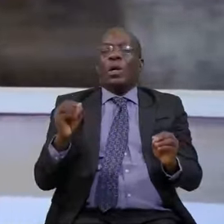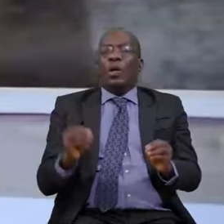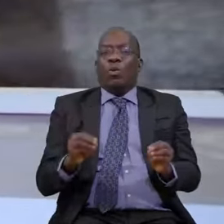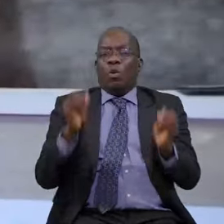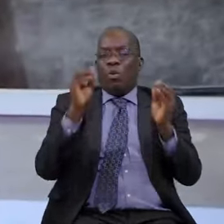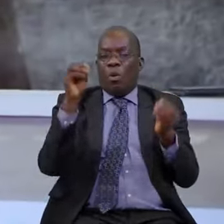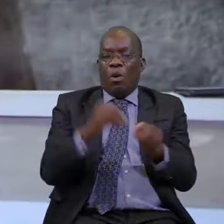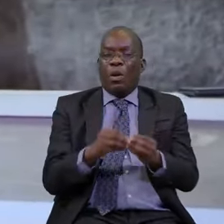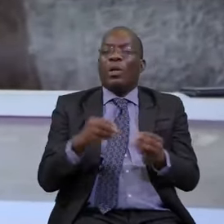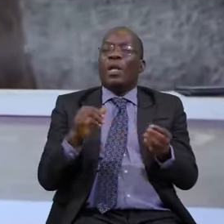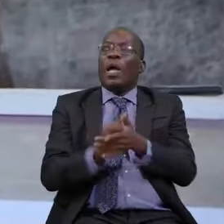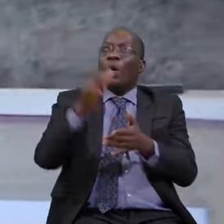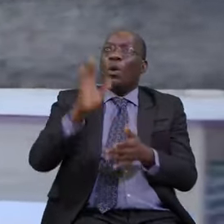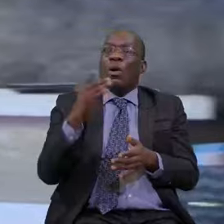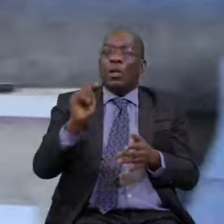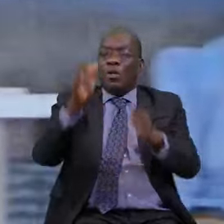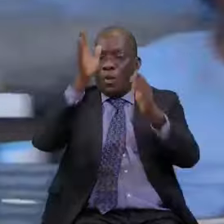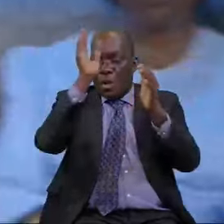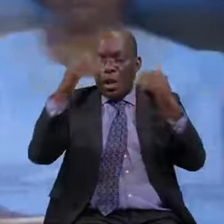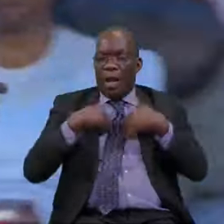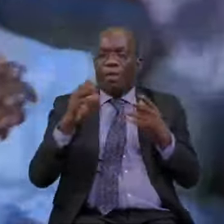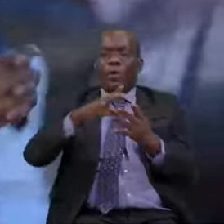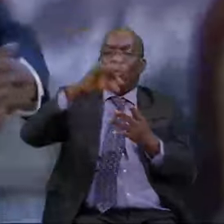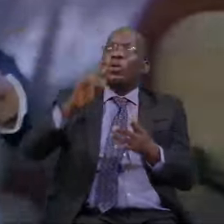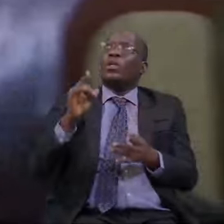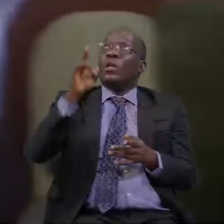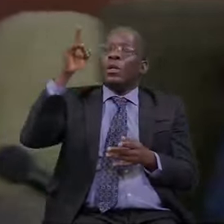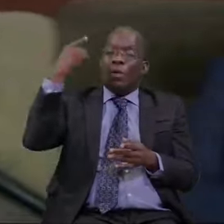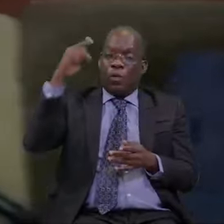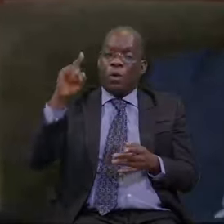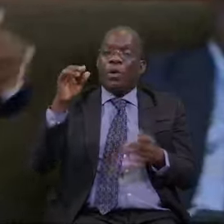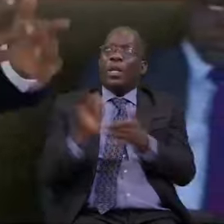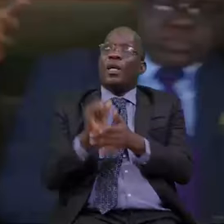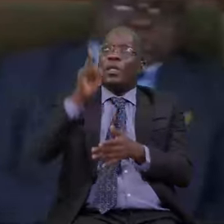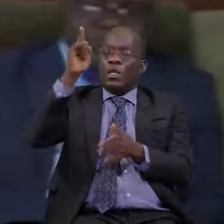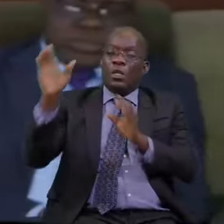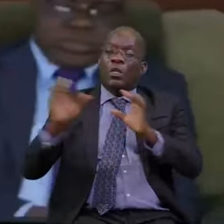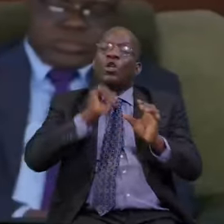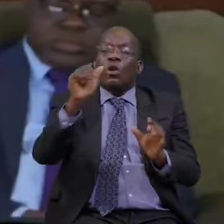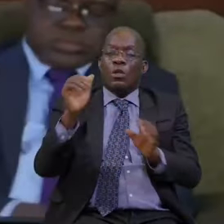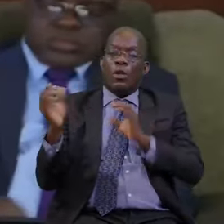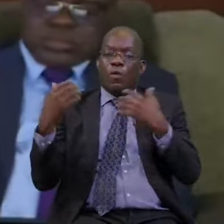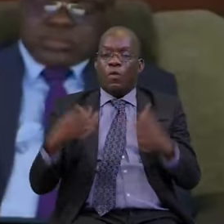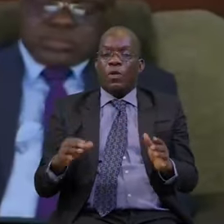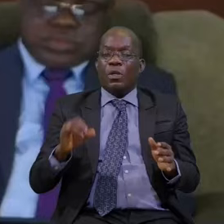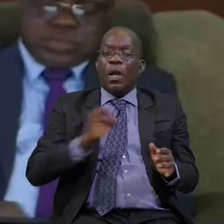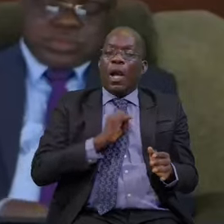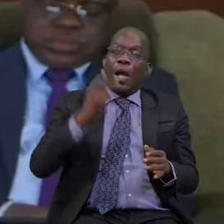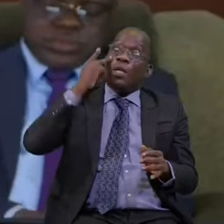Il n'y a rien qui soit laissé que le Père n'a pas ordonné que Christ fasse et cela n'est pas fait. Alors je pense de Christ